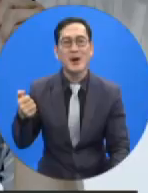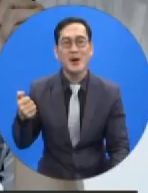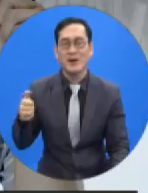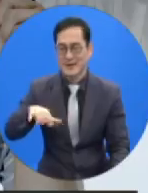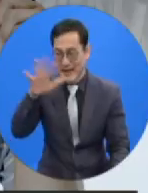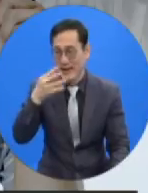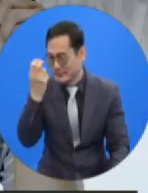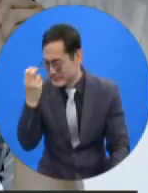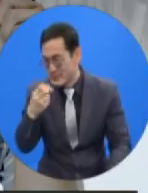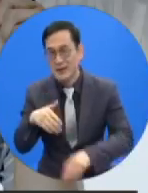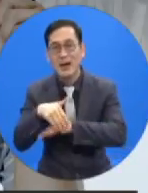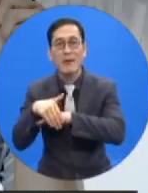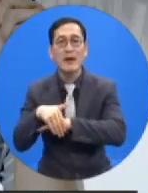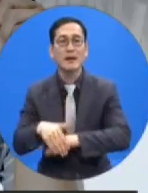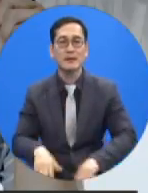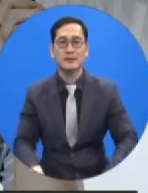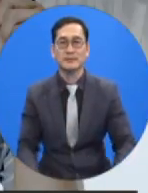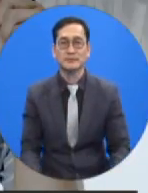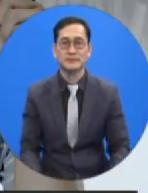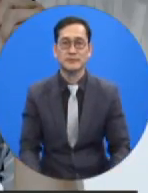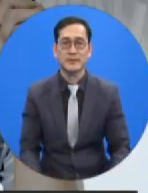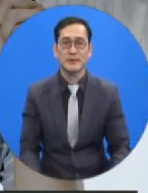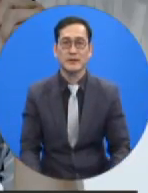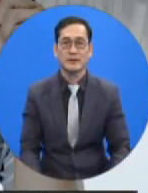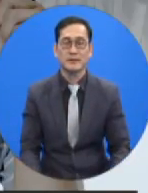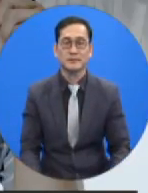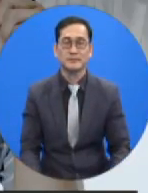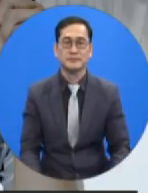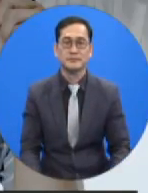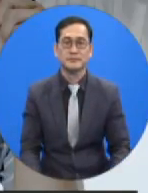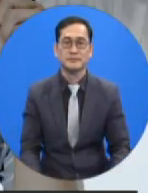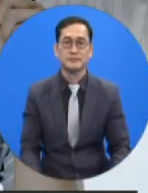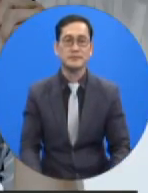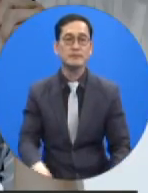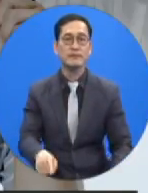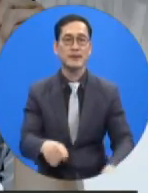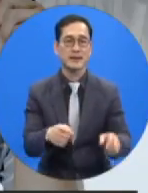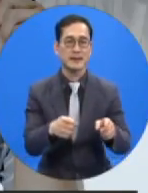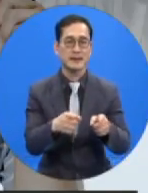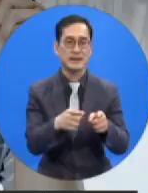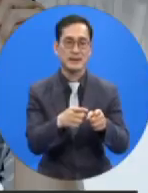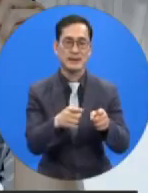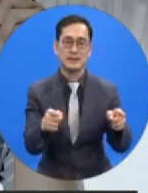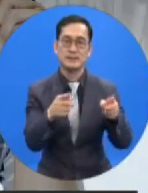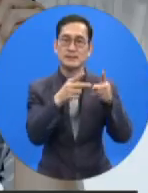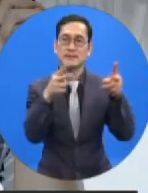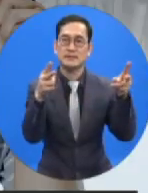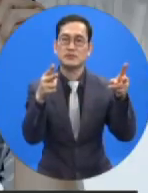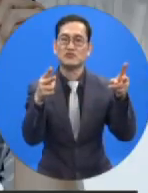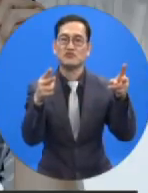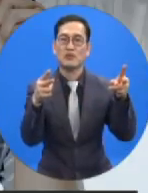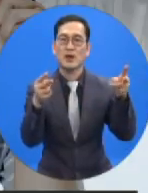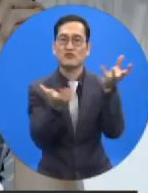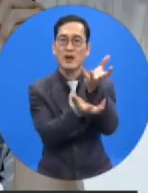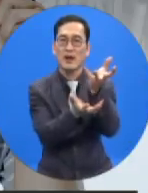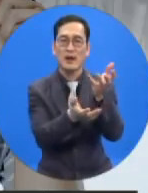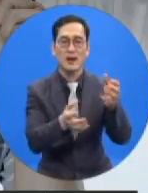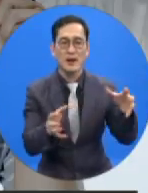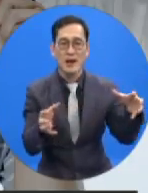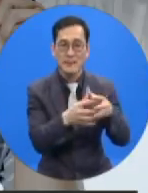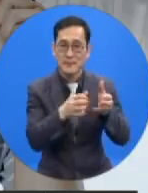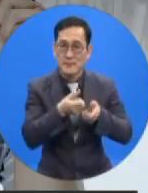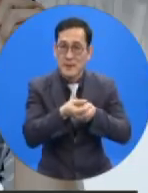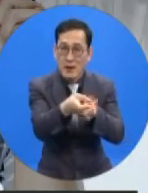이 A씨가 일한 강남의 초대형 유흥주점은 지하 2개층 약 445평. 와, 이렇게 커요? 엄청